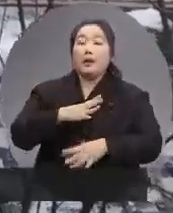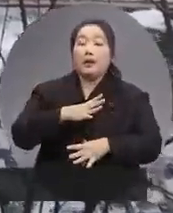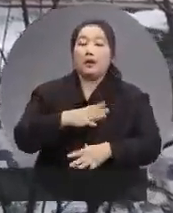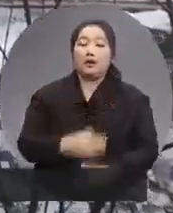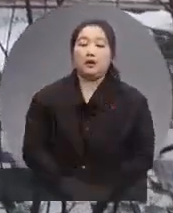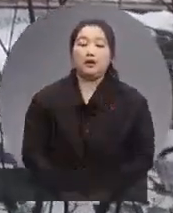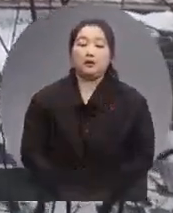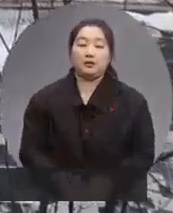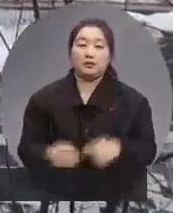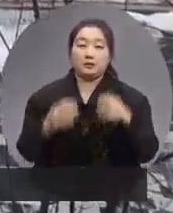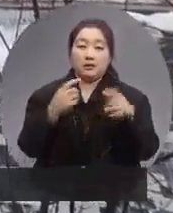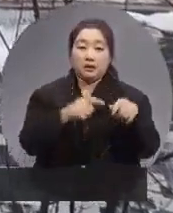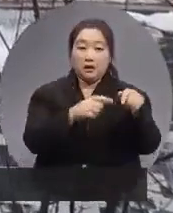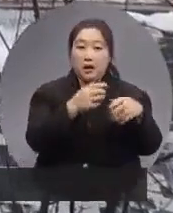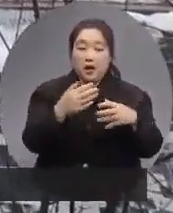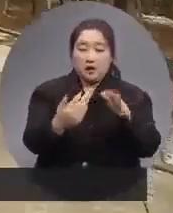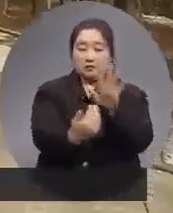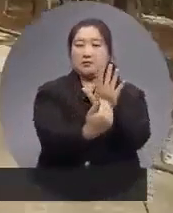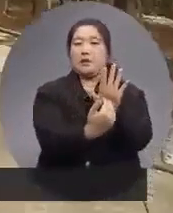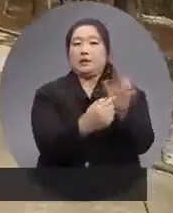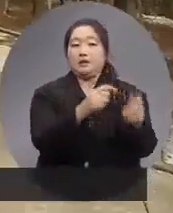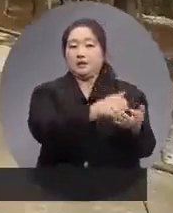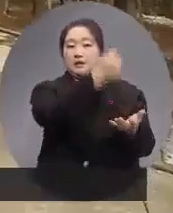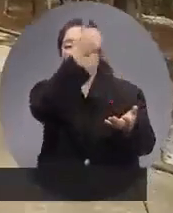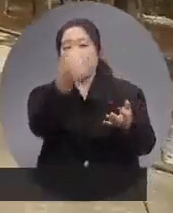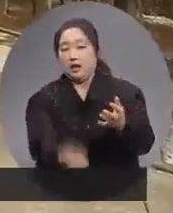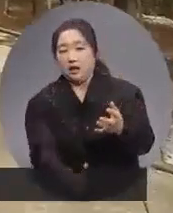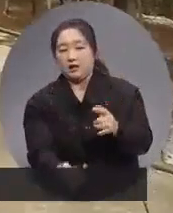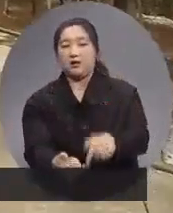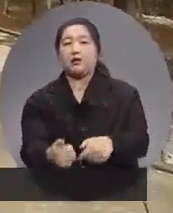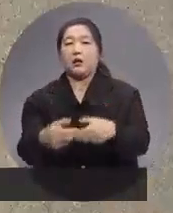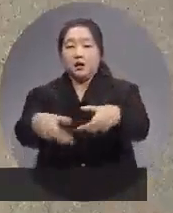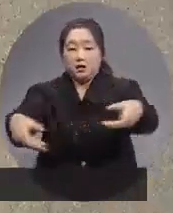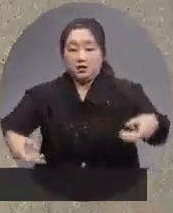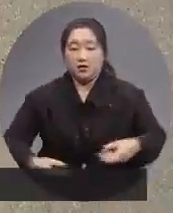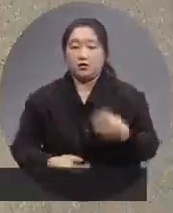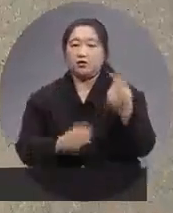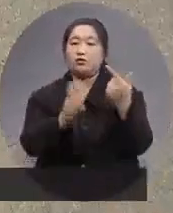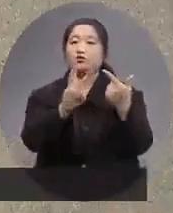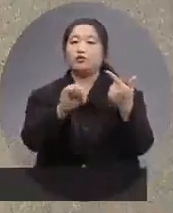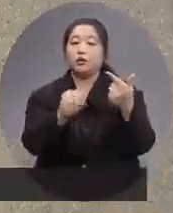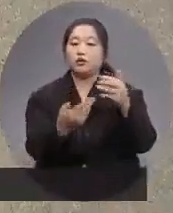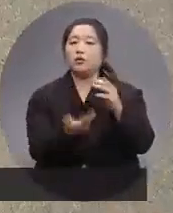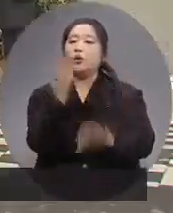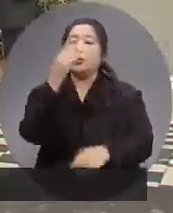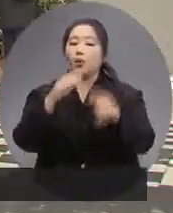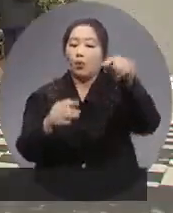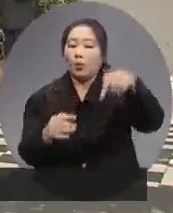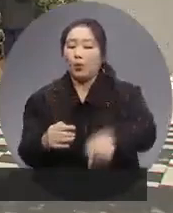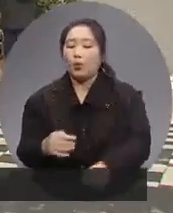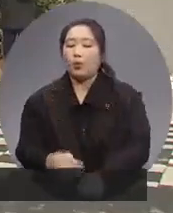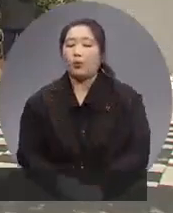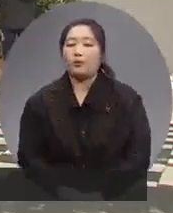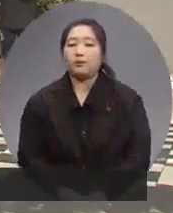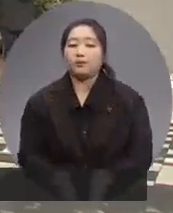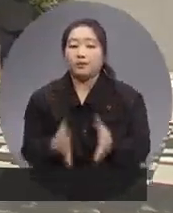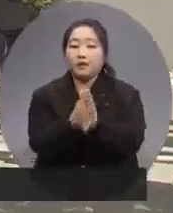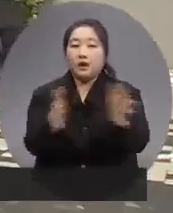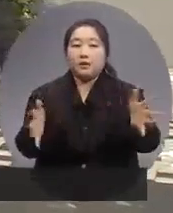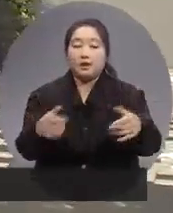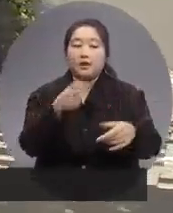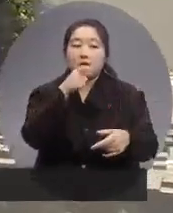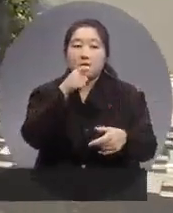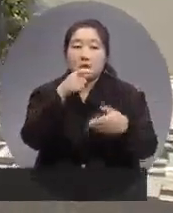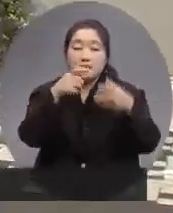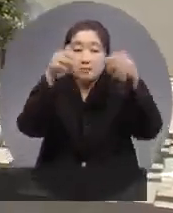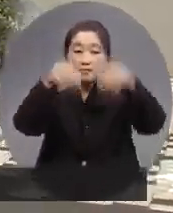막다른 길에 다다르자 담장을 뛰어넘었는데 담장 넘어 바닥까지 6m가 더 됐습니다이 아파트에는